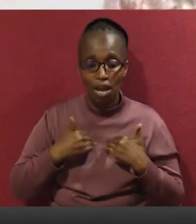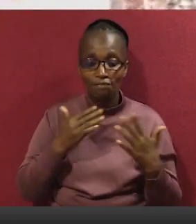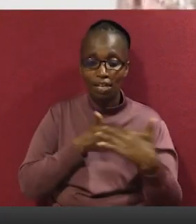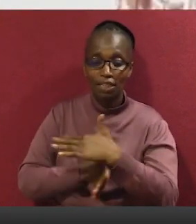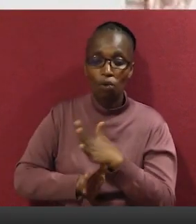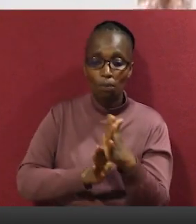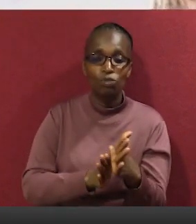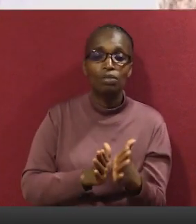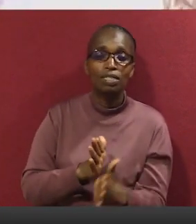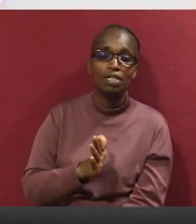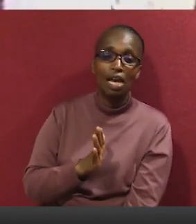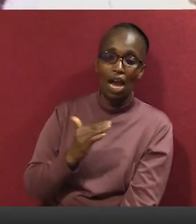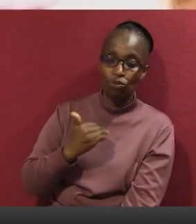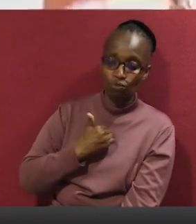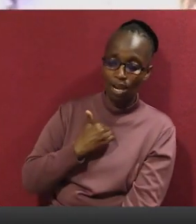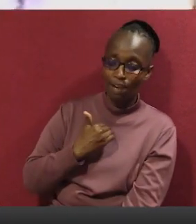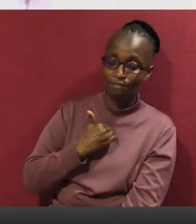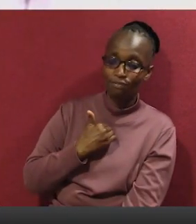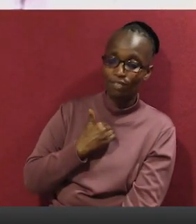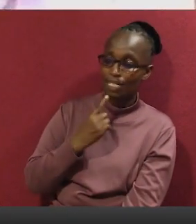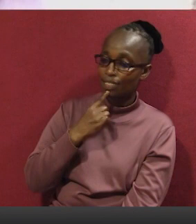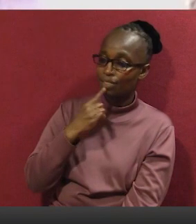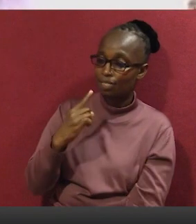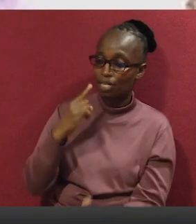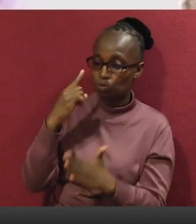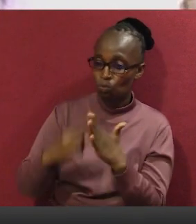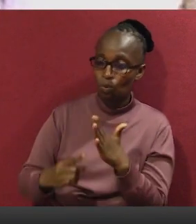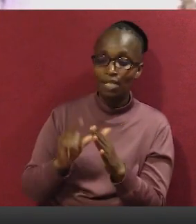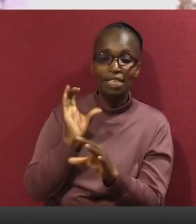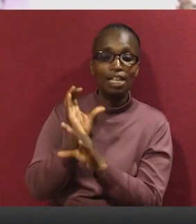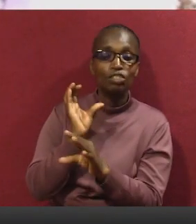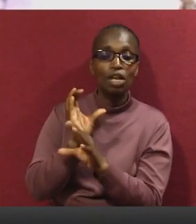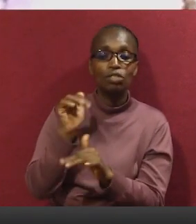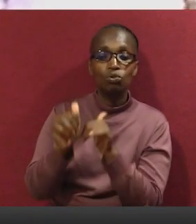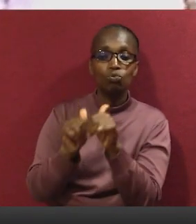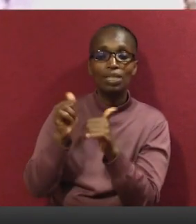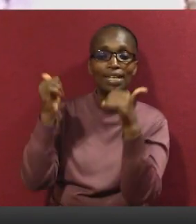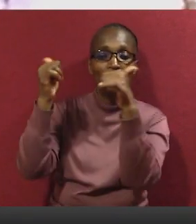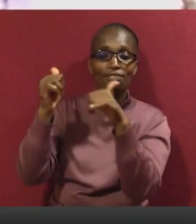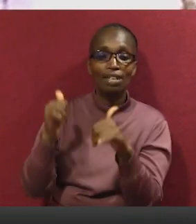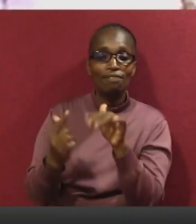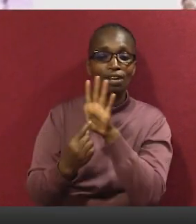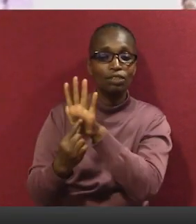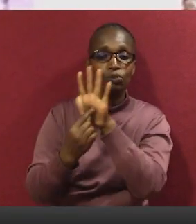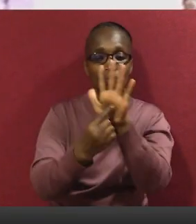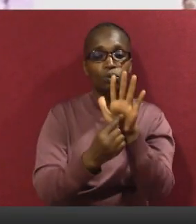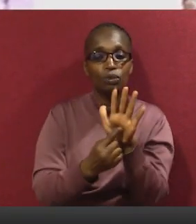od hawa watana pamoja chama